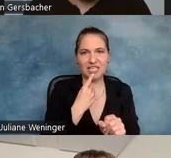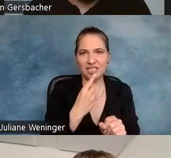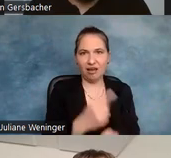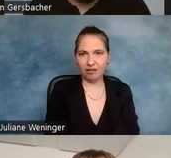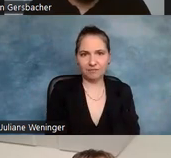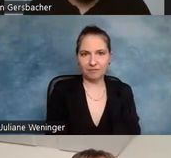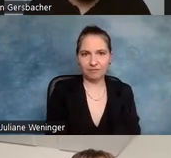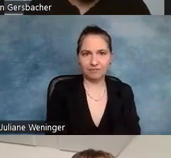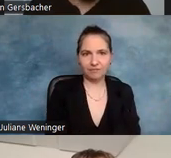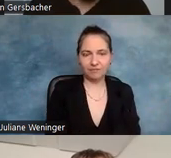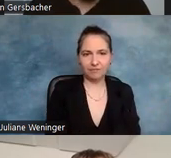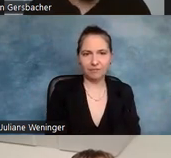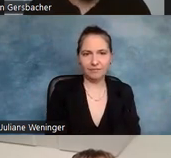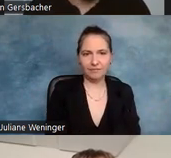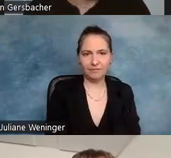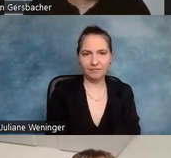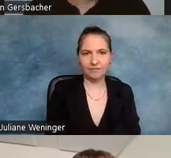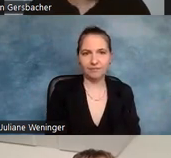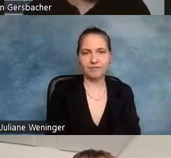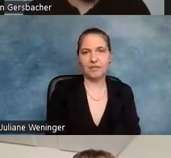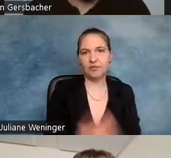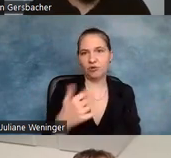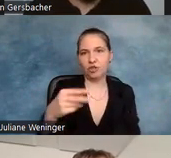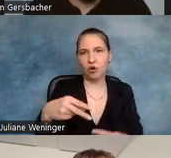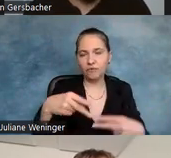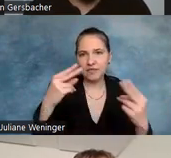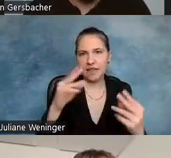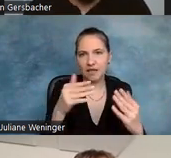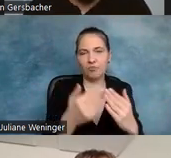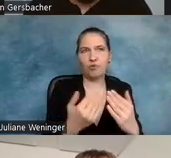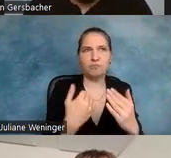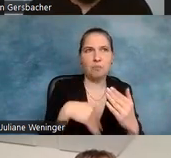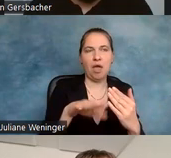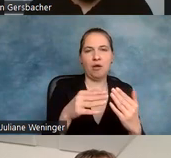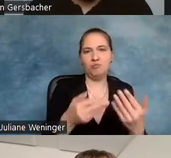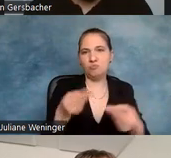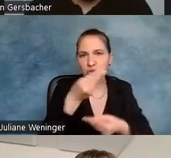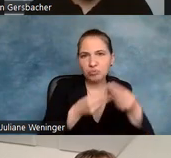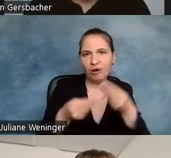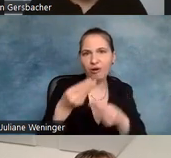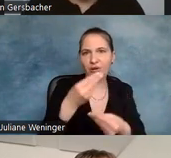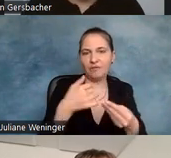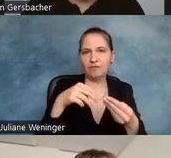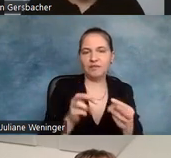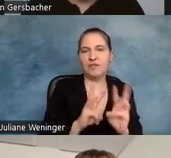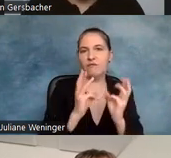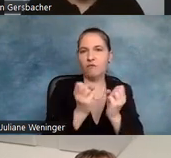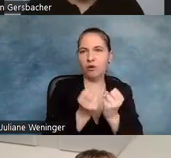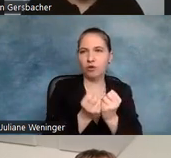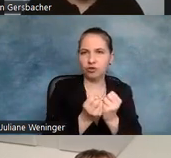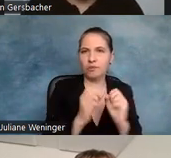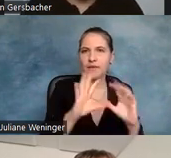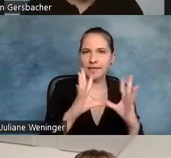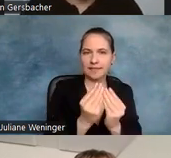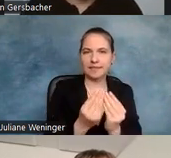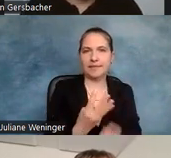Also halt nicht offiziell angeboten, sondern mehr so durchgesprochen. Wie gesagt, der Workshop selber, der geht